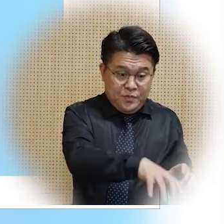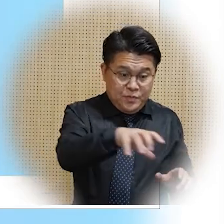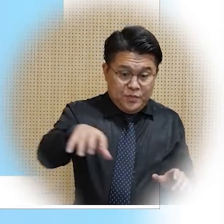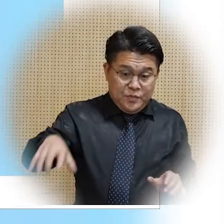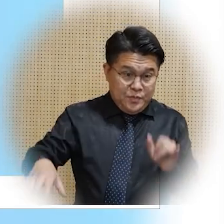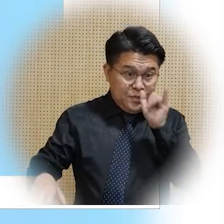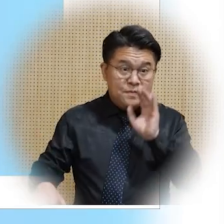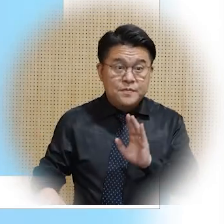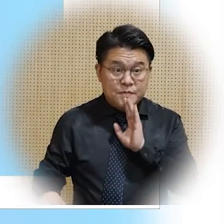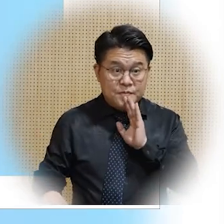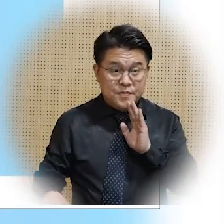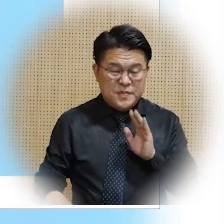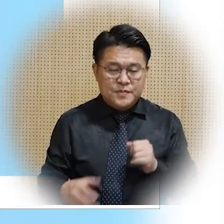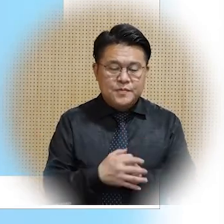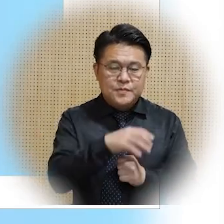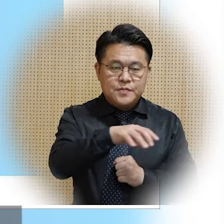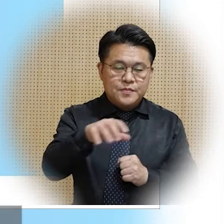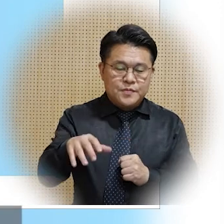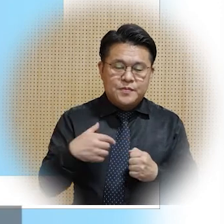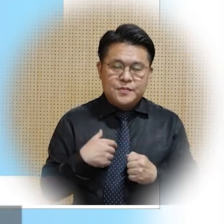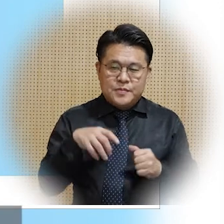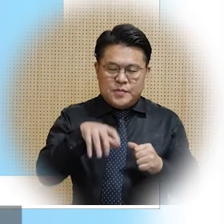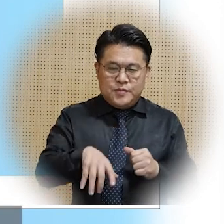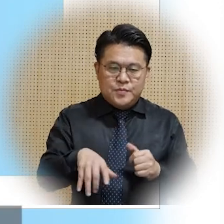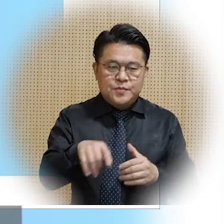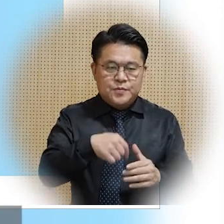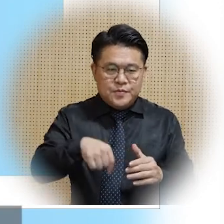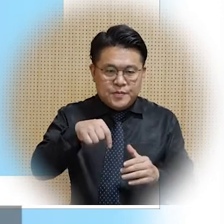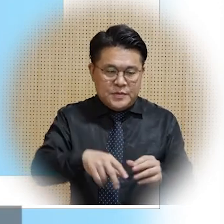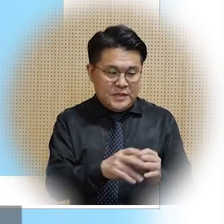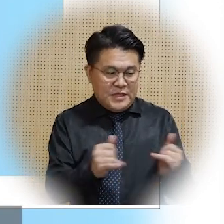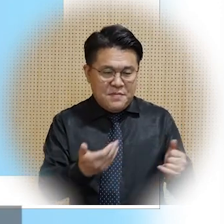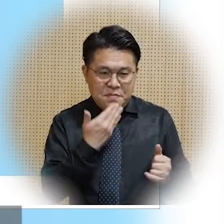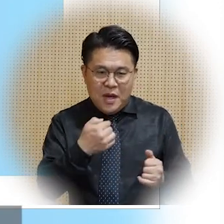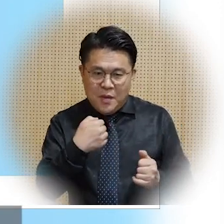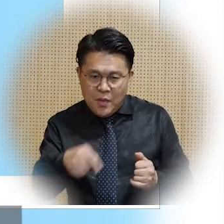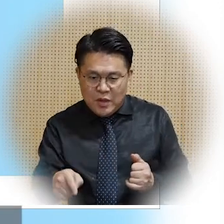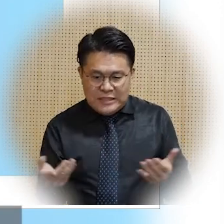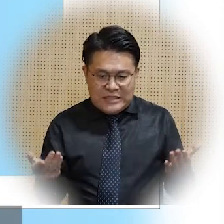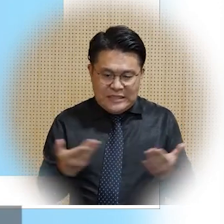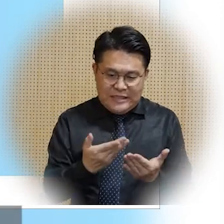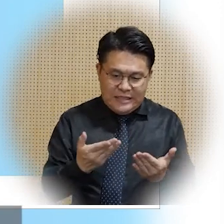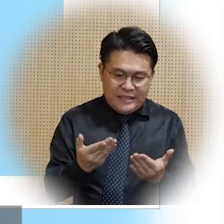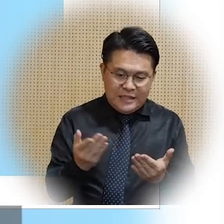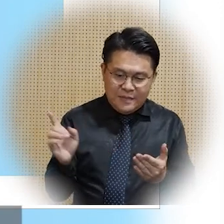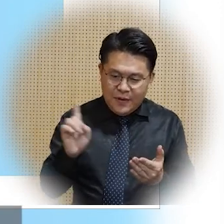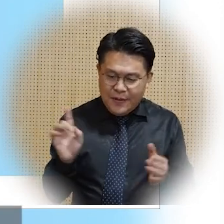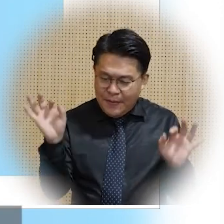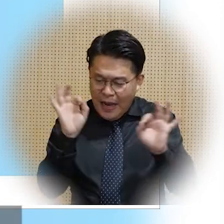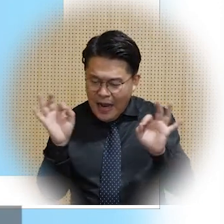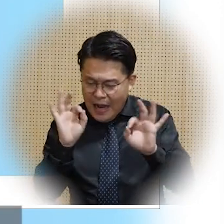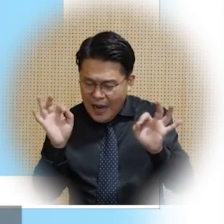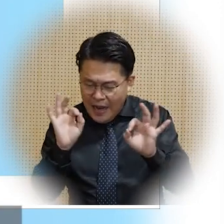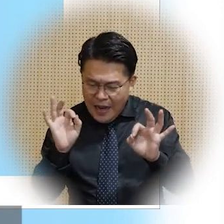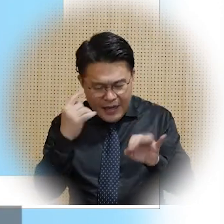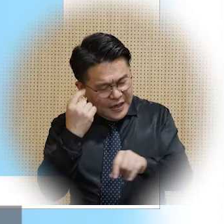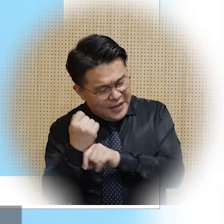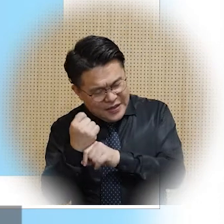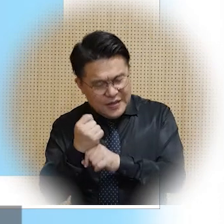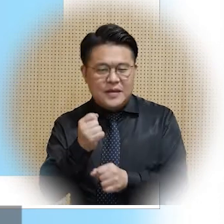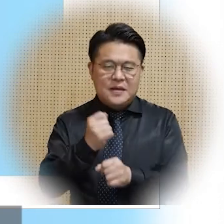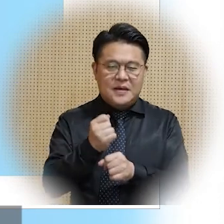있는 지역들이 있으실 거잖아요. 그 지역 중심으로 해서 우리 장애인분들이 할 수 있는